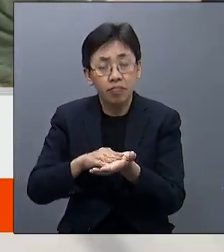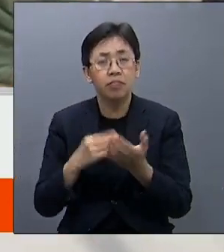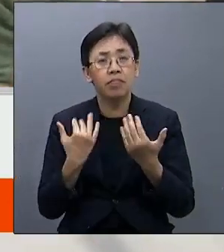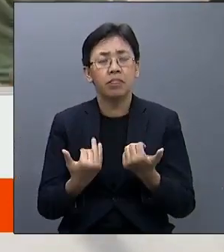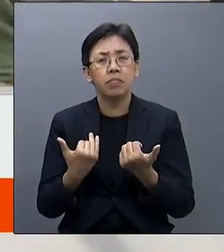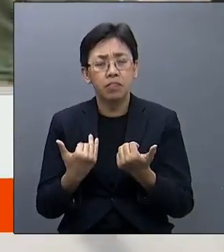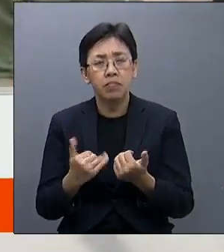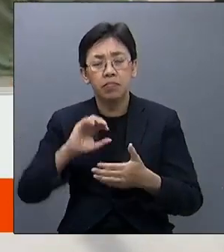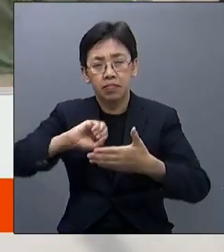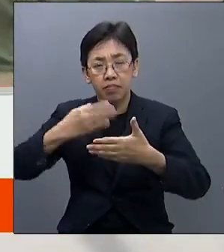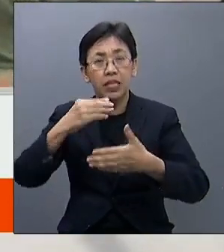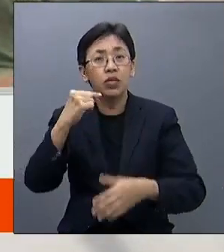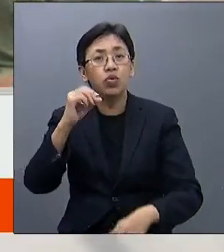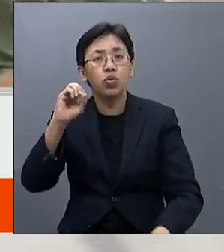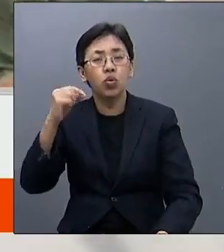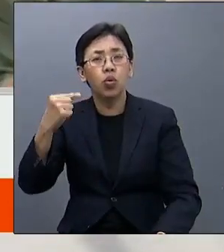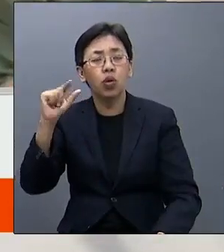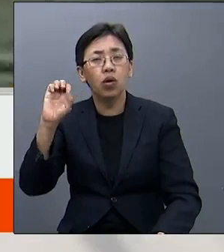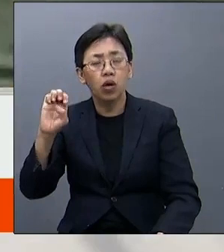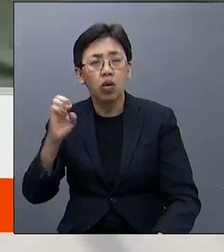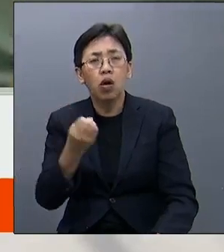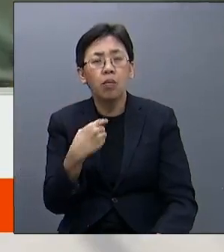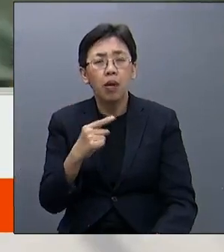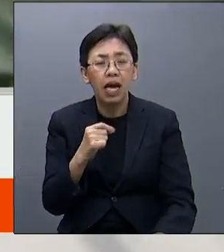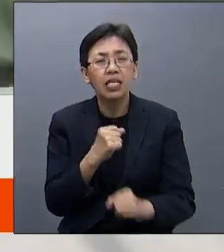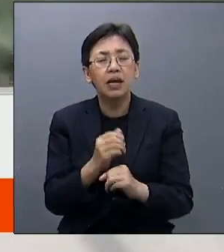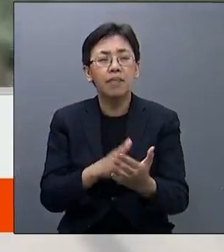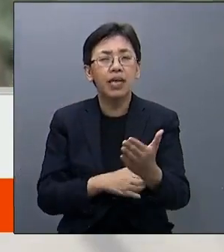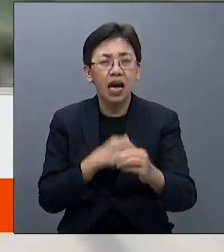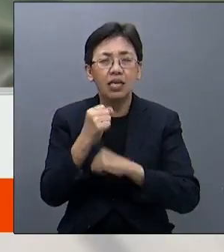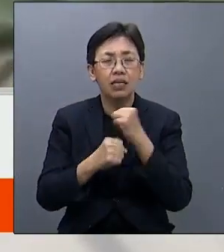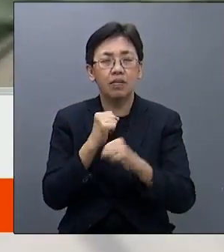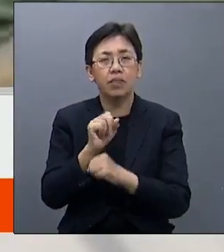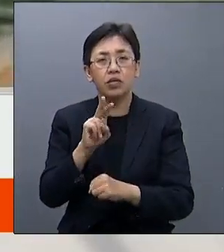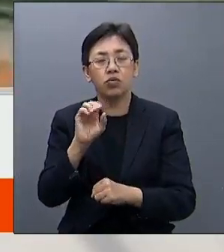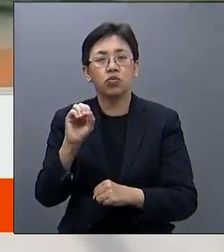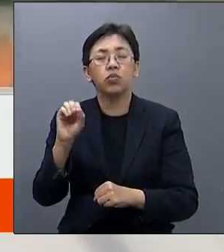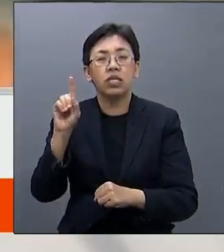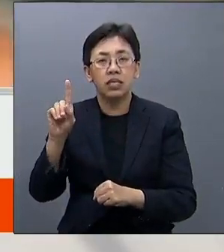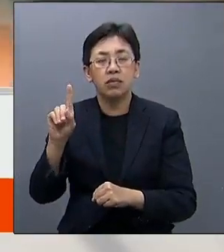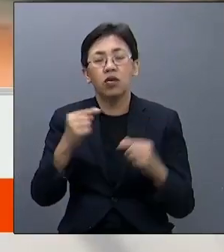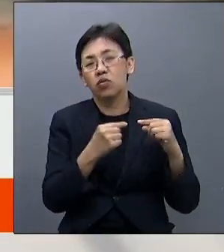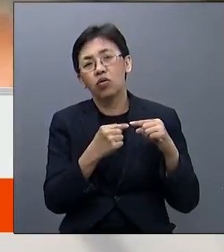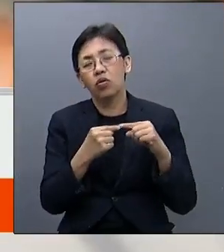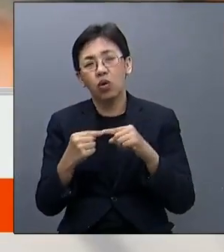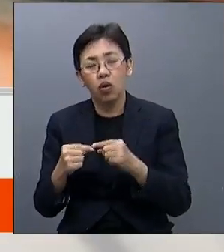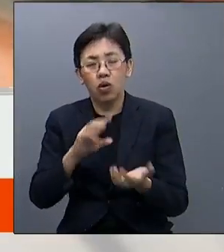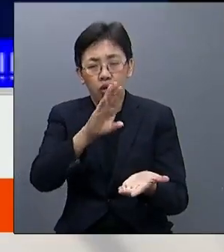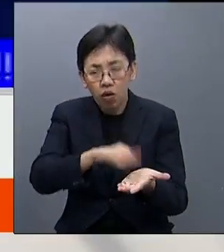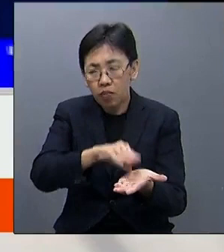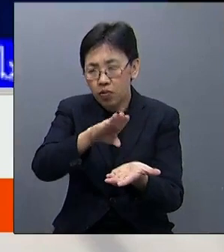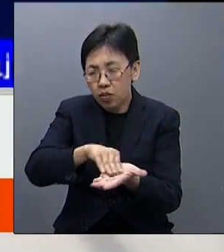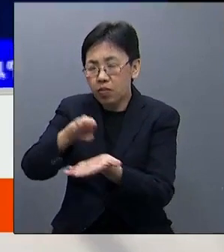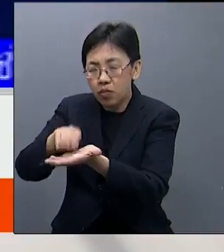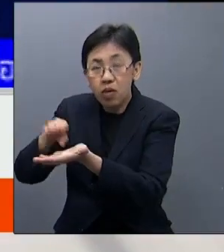เสิร์ชใน Google เนี่ยโผล่มาเลยแล้วก็อ้างด้วยว่าทำเรื่องนี้มานานตั้งแต่ปี2001ครับที่รวบรวมข้อมูลคนไ